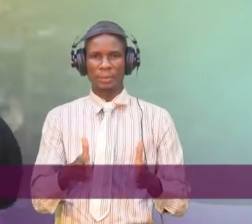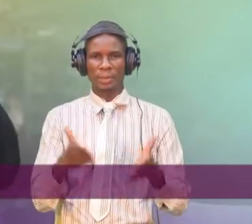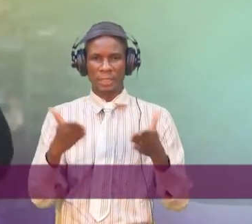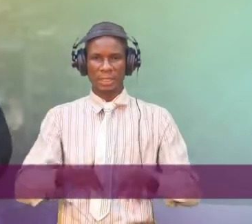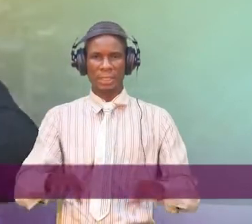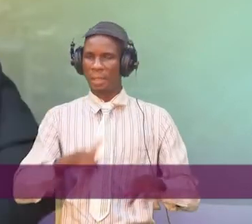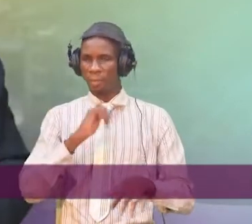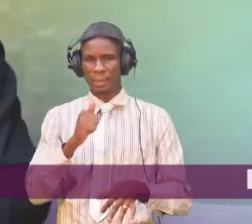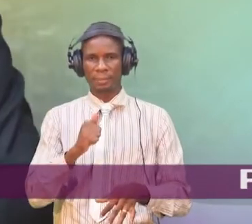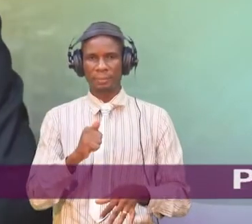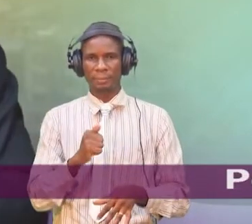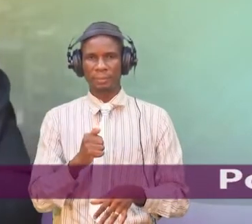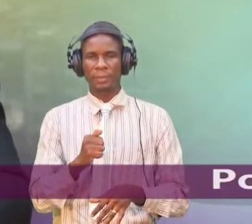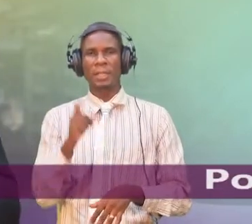azali.